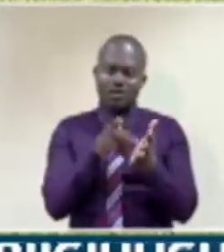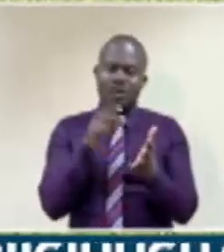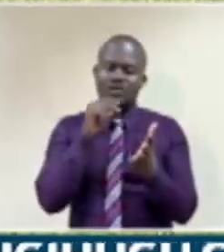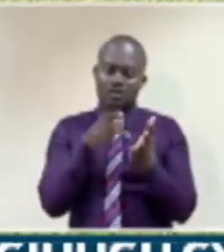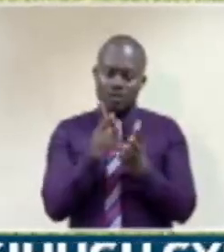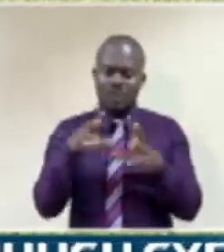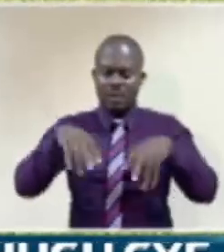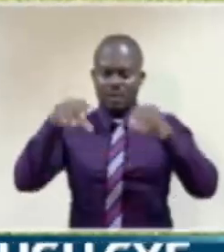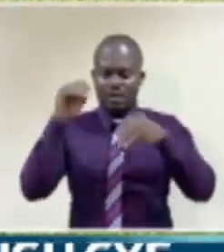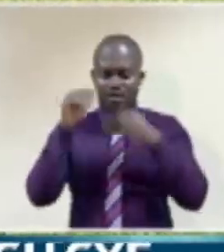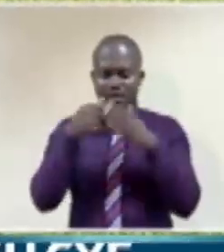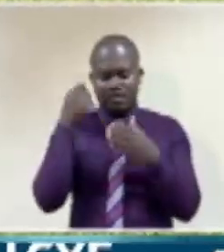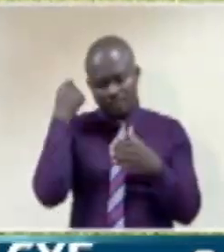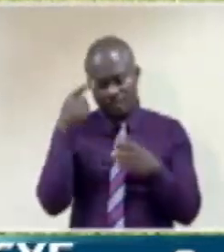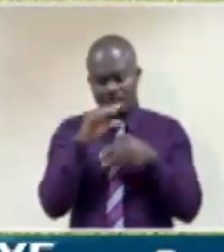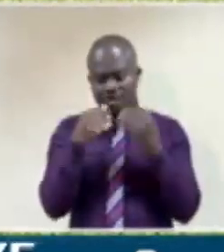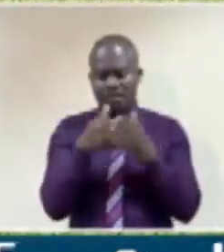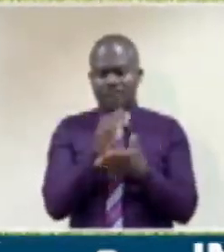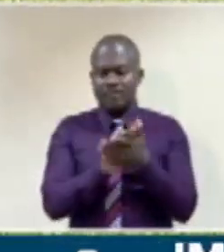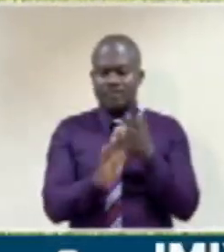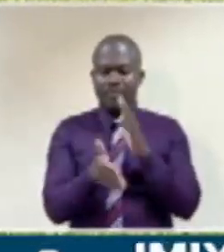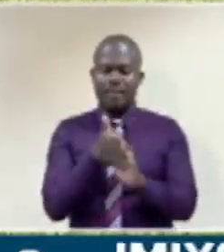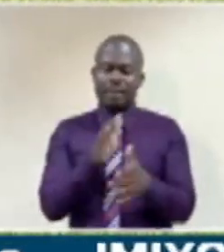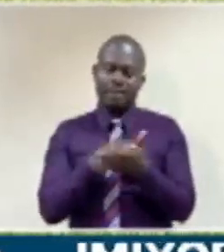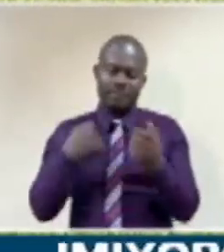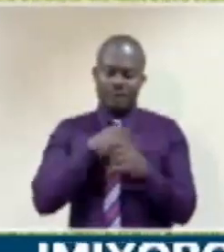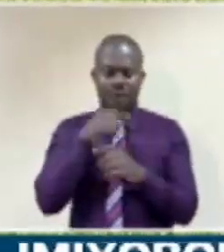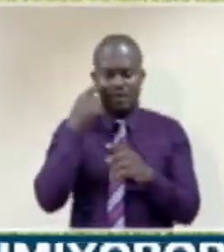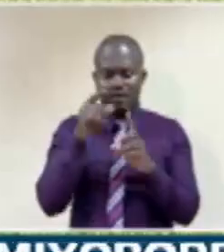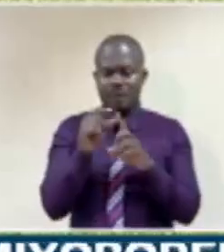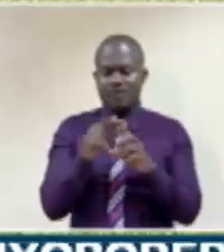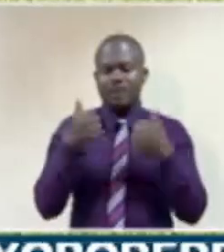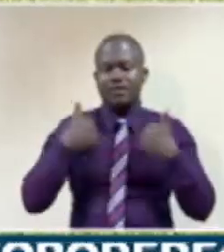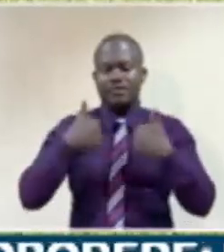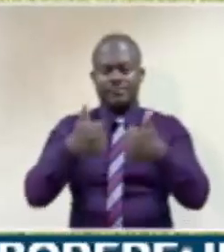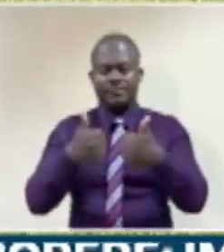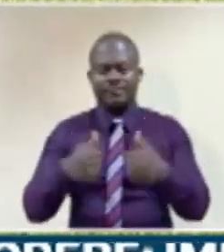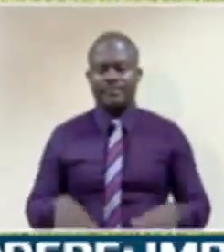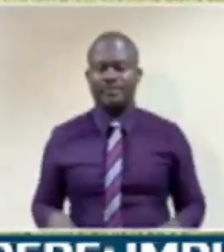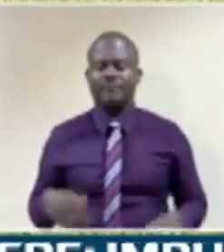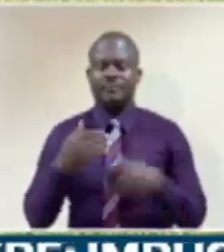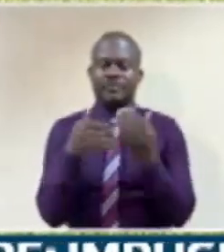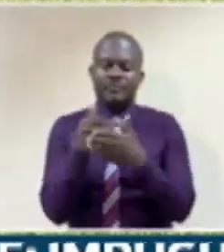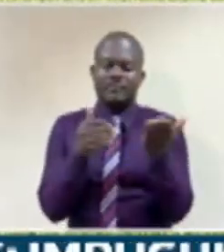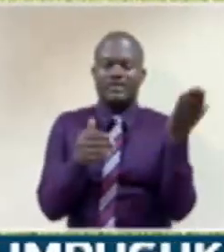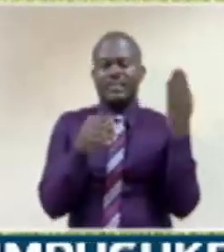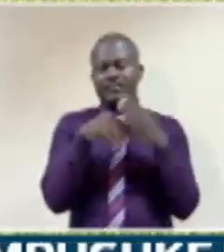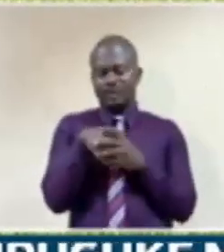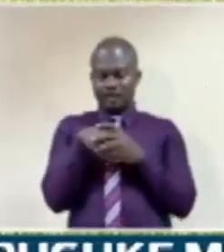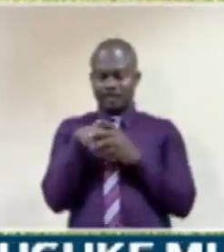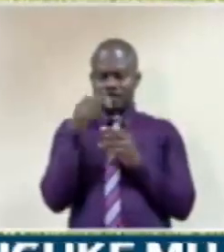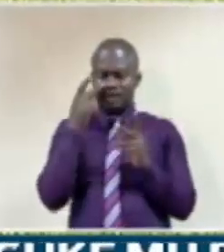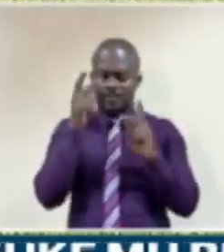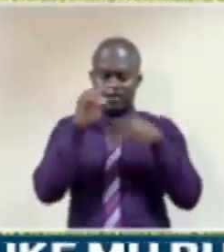ibyatsi. Kuvuga ngo ibyatsi byose byashizemo, imyanda yose yashizemo, tukabona umuceri ugosoye umeze neza. Aha rero ku nganda tubona